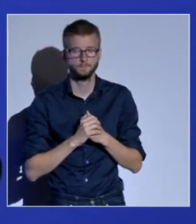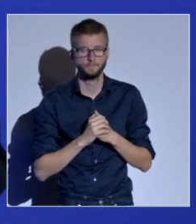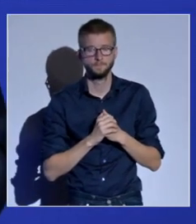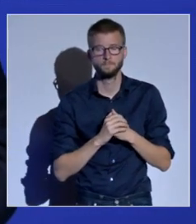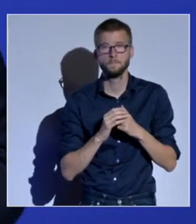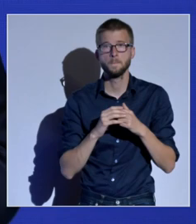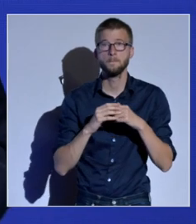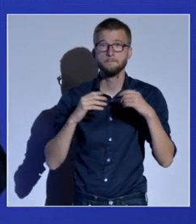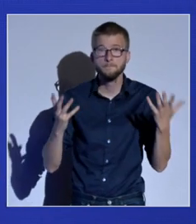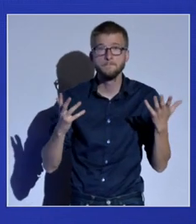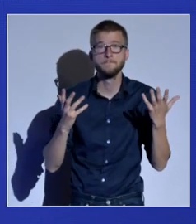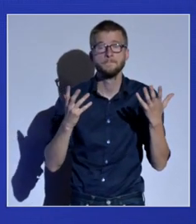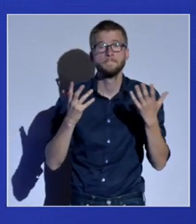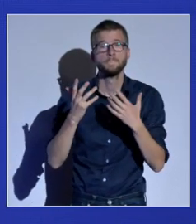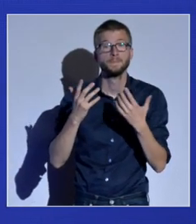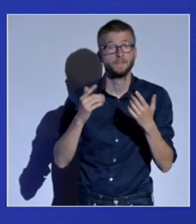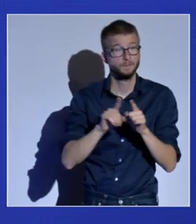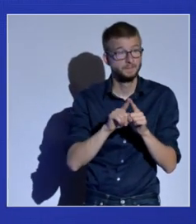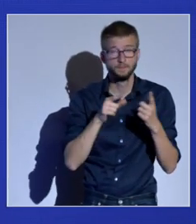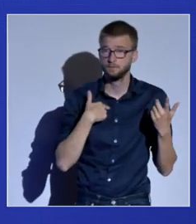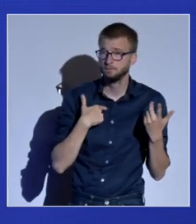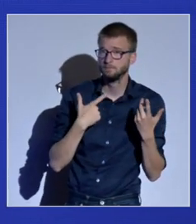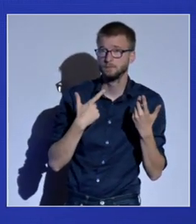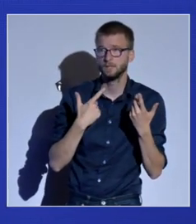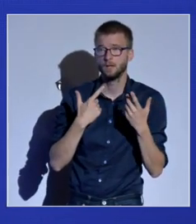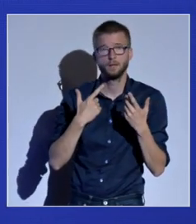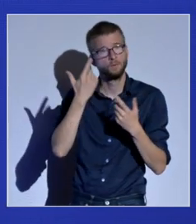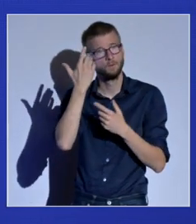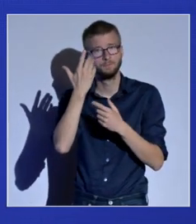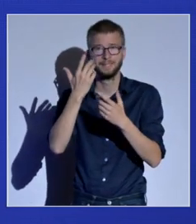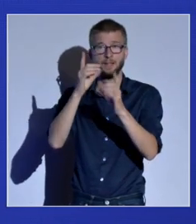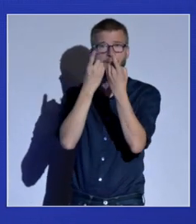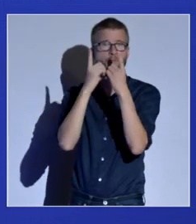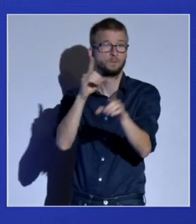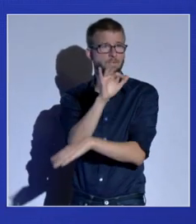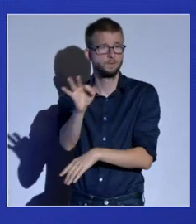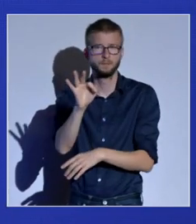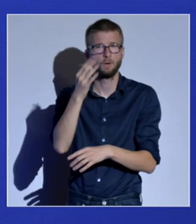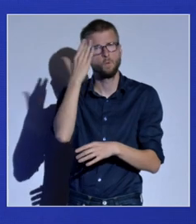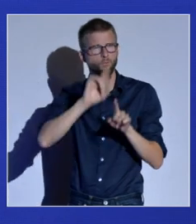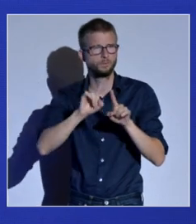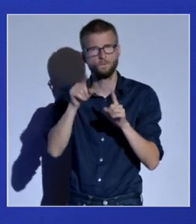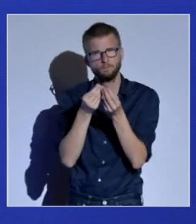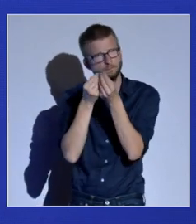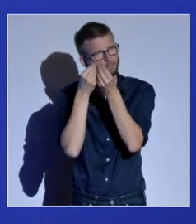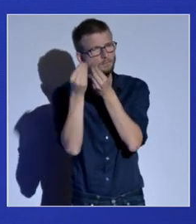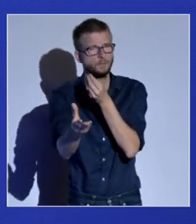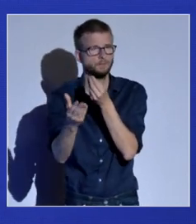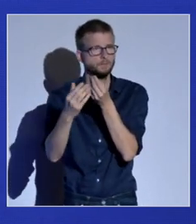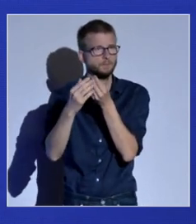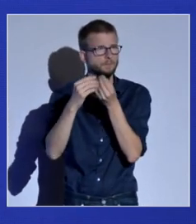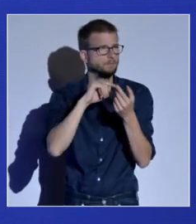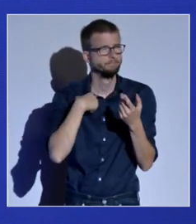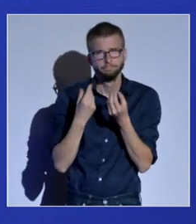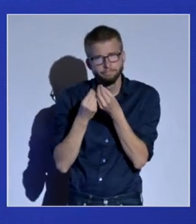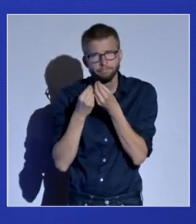Et il y a un autre service que maintenant nous devons lui rendre à notre démocratie, à notre société, à notre pays.